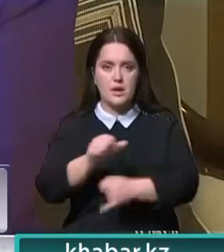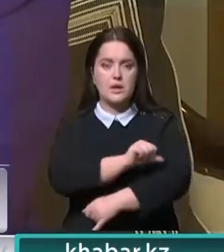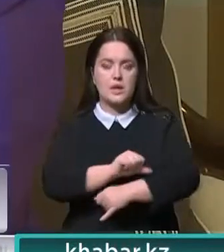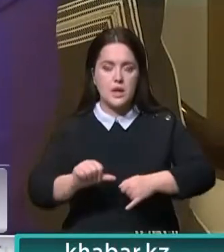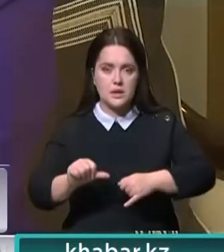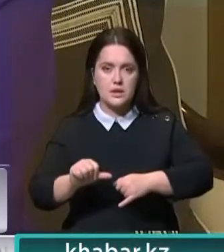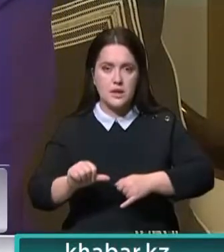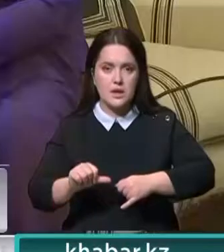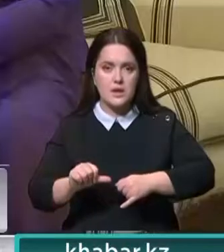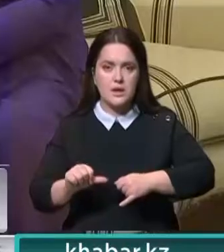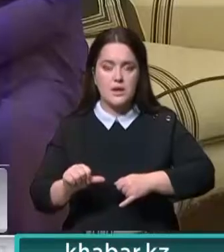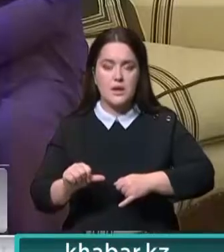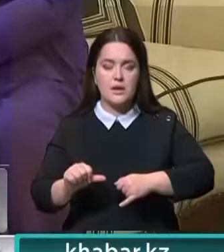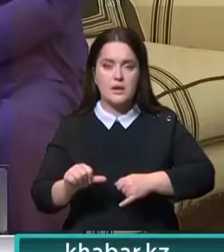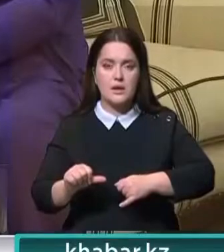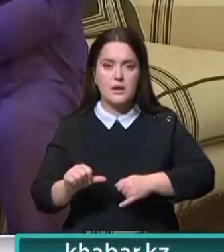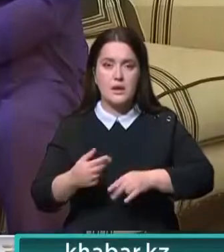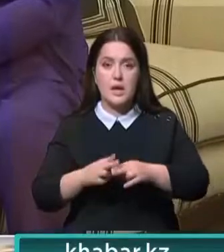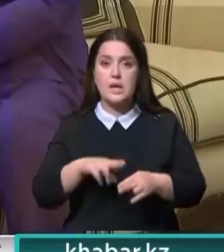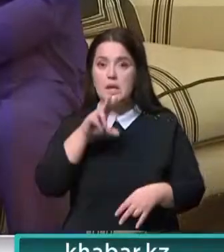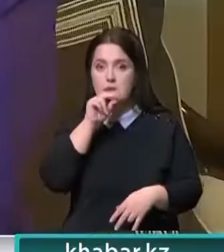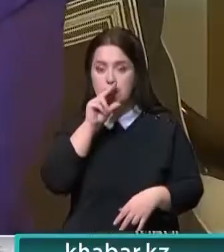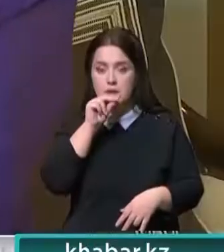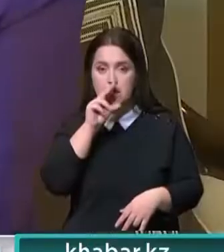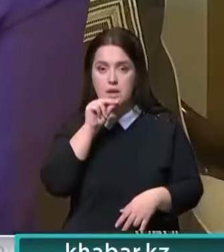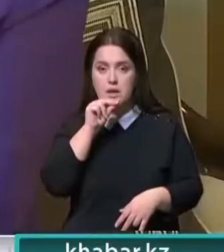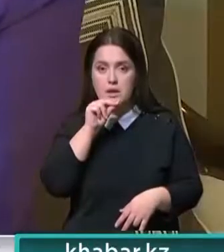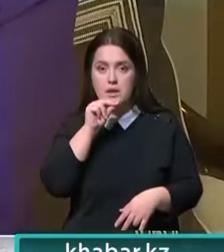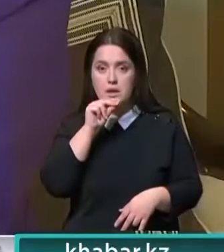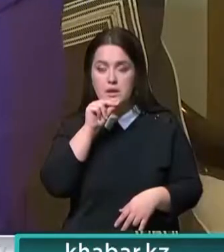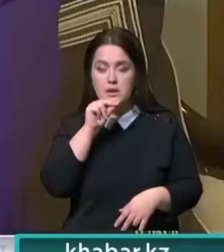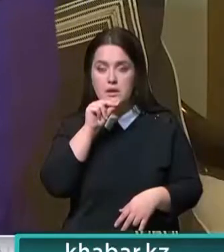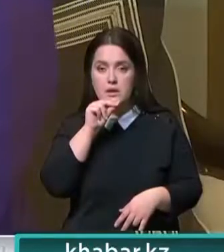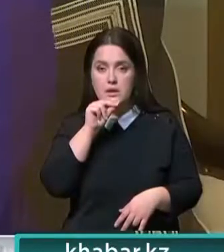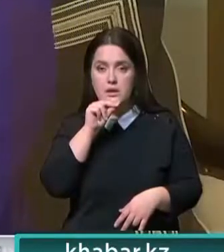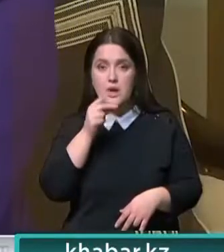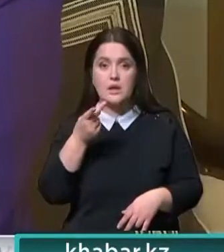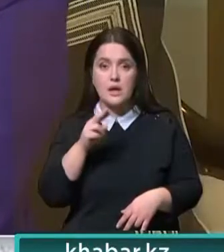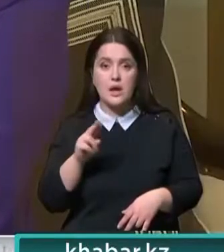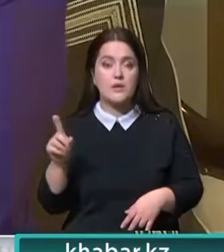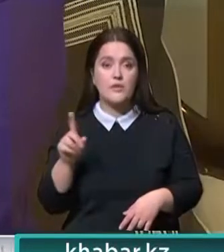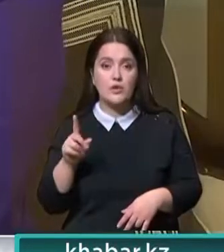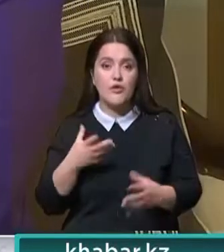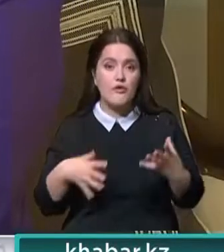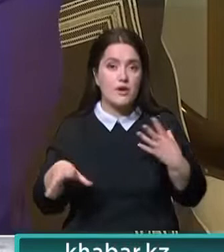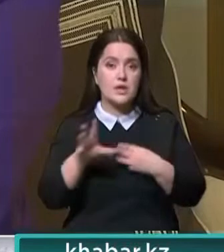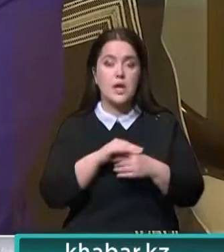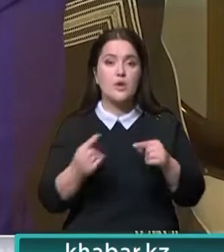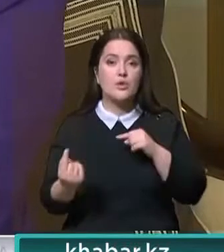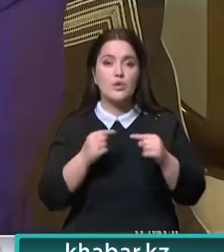определение границ, это язык, как язык для того, чтобы все друг